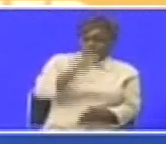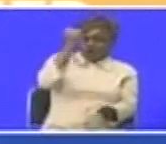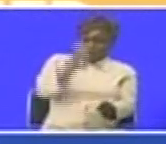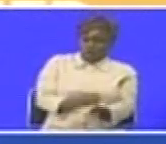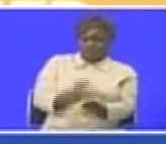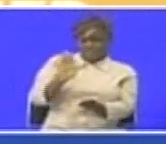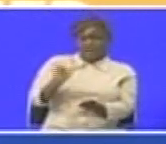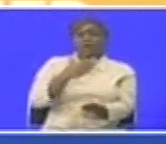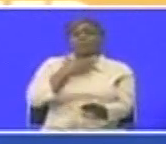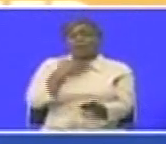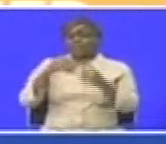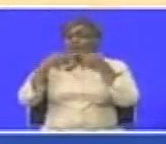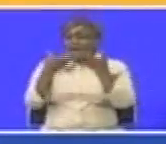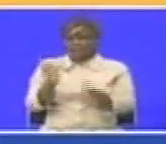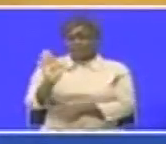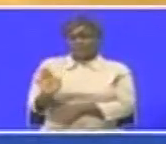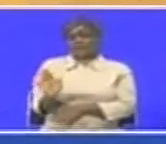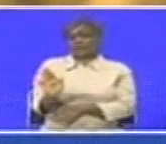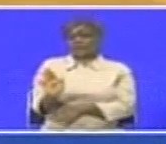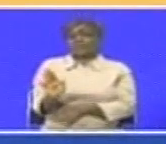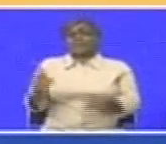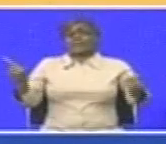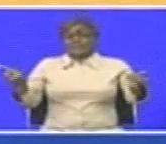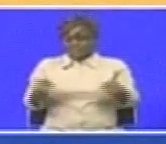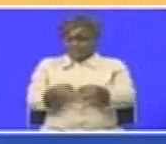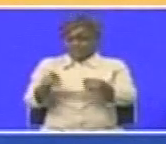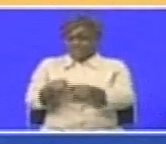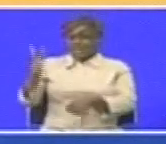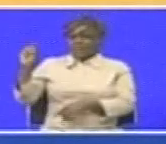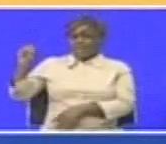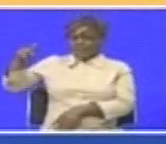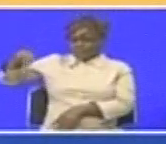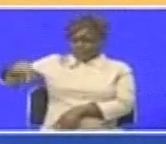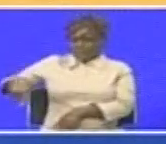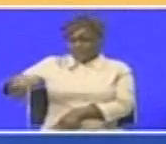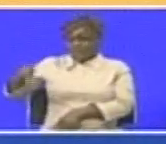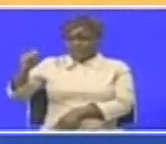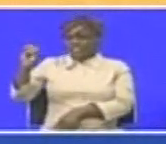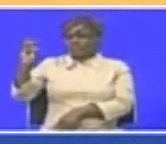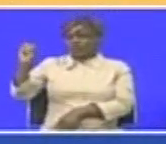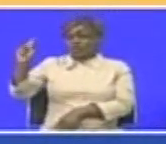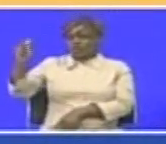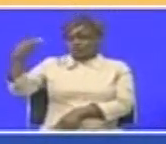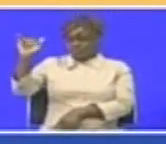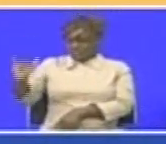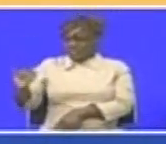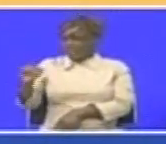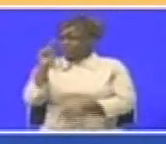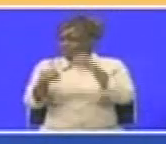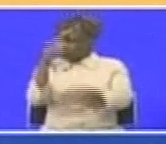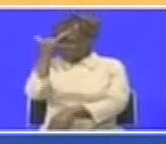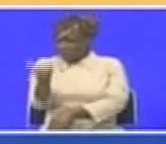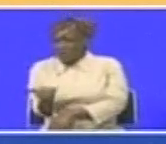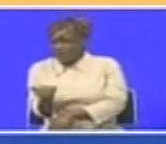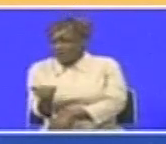yake kutafuta majibu. Naye mbunge wa Kitutuma Saba Timothy Bosire ameshtakiwa kwa